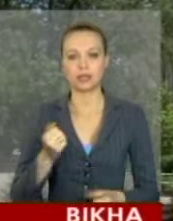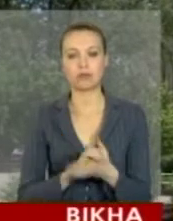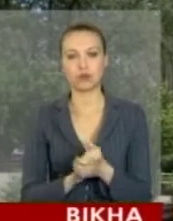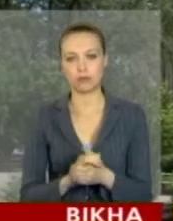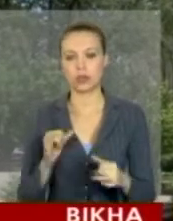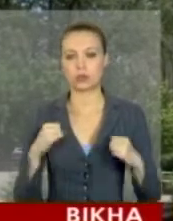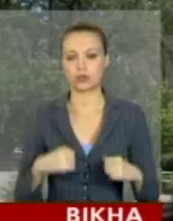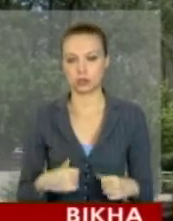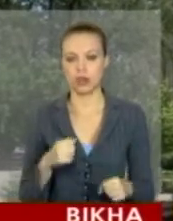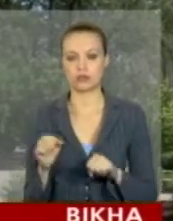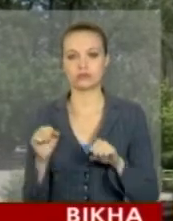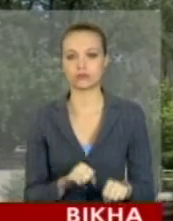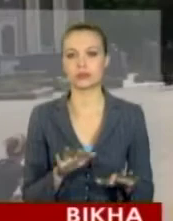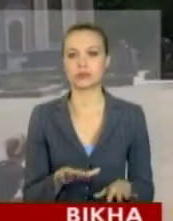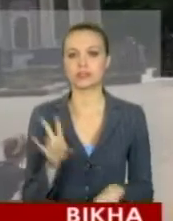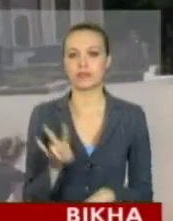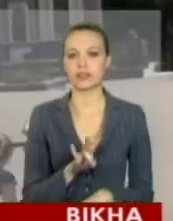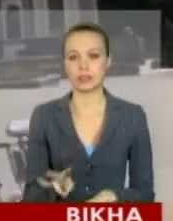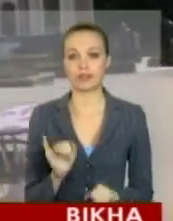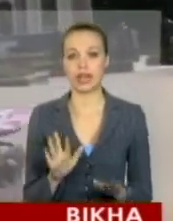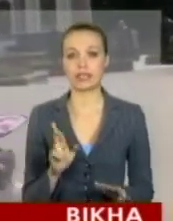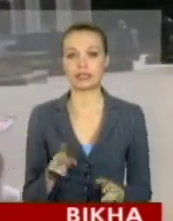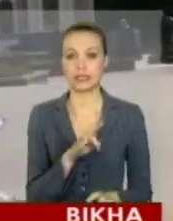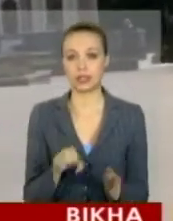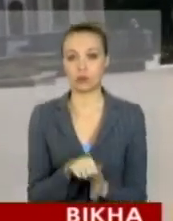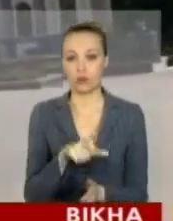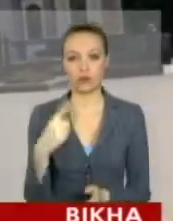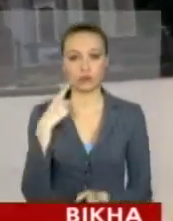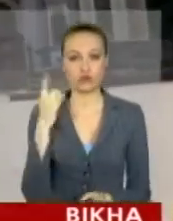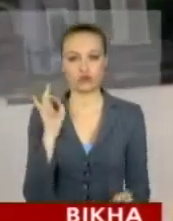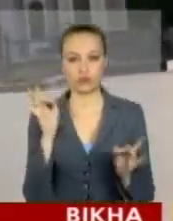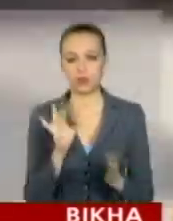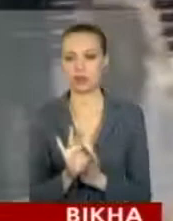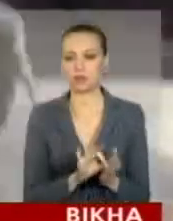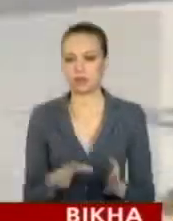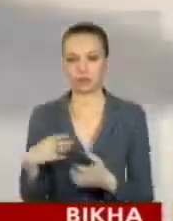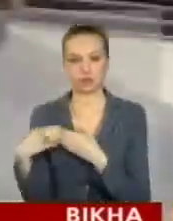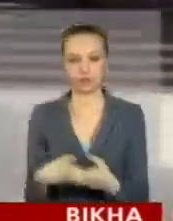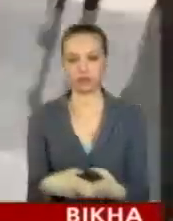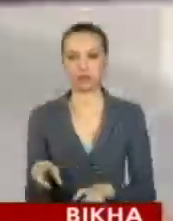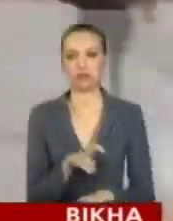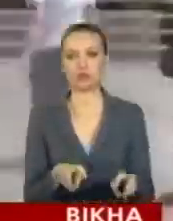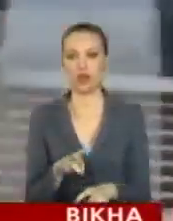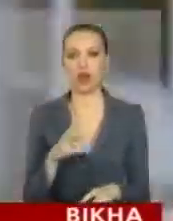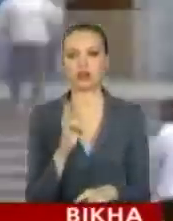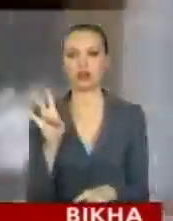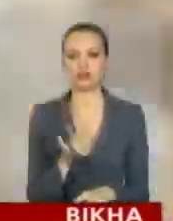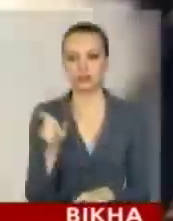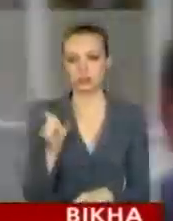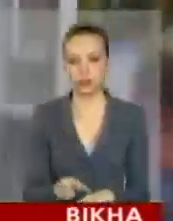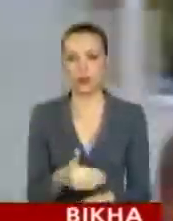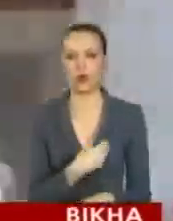та злагоди стала місцева церква. Та як тільки бойовики почули дзвони, вмить уже були тут. Шукали настоятеля,